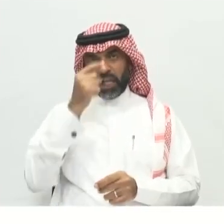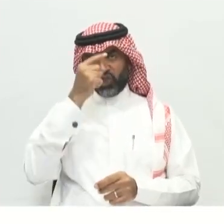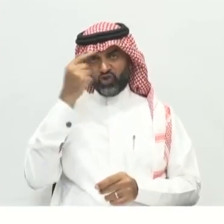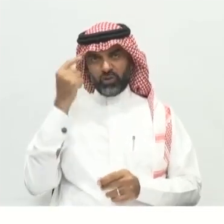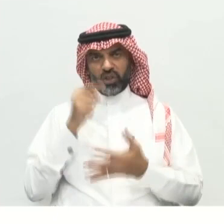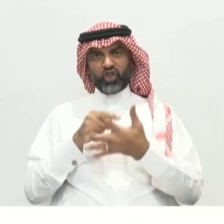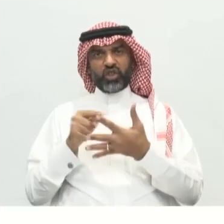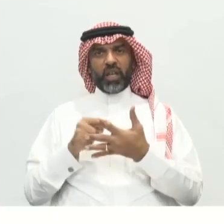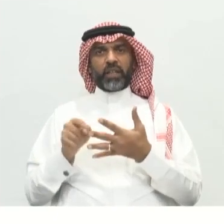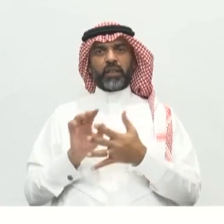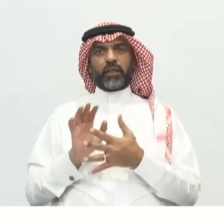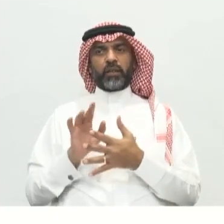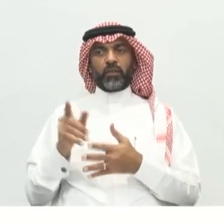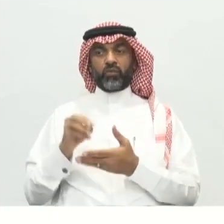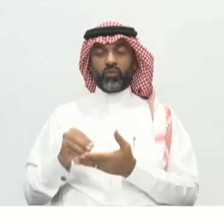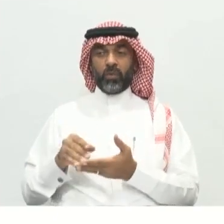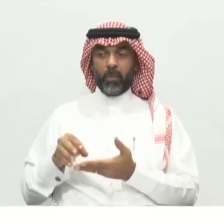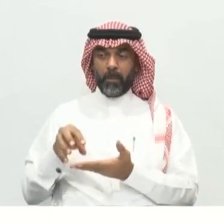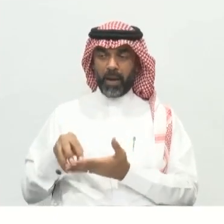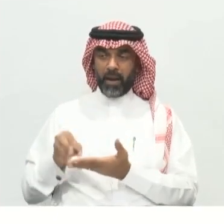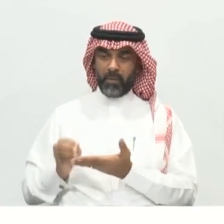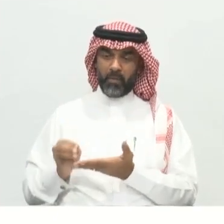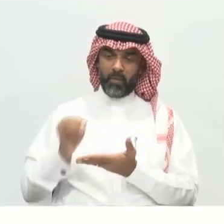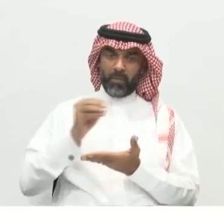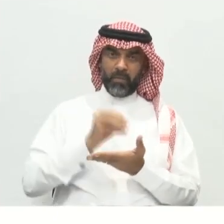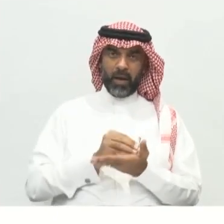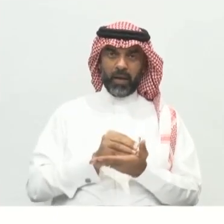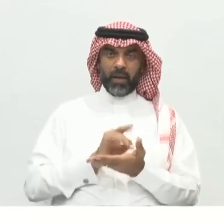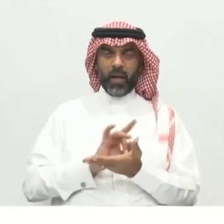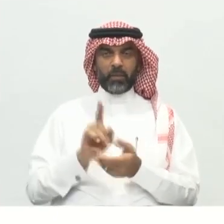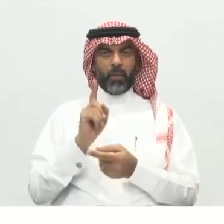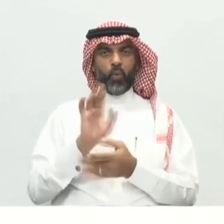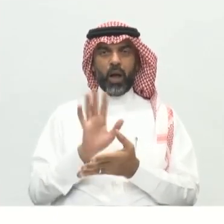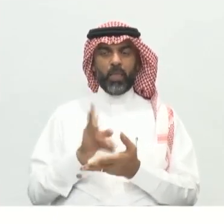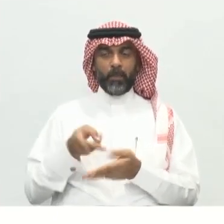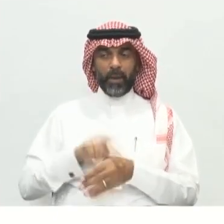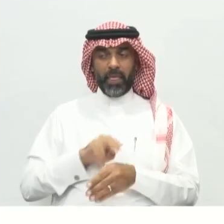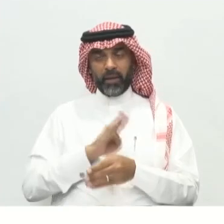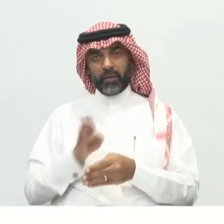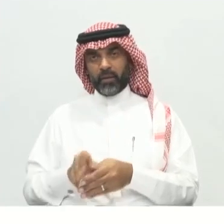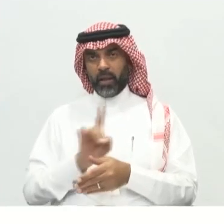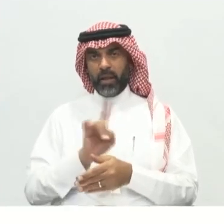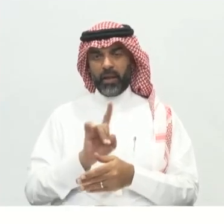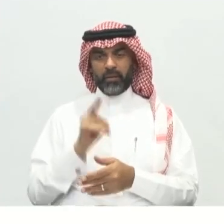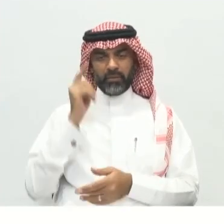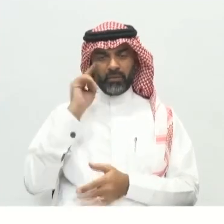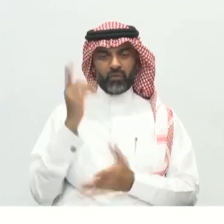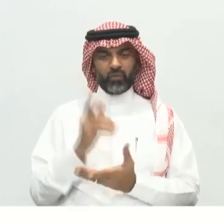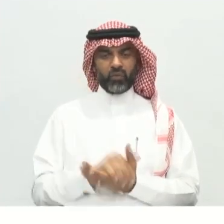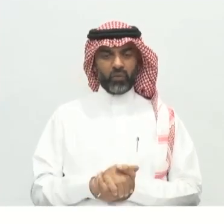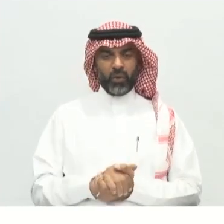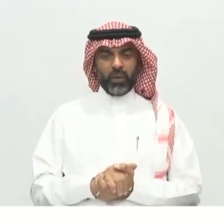المغادره مره واحده من هذا الموقع وسيتم الوصول مره واحده الى هذا الموقع نتذكر معا ماذا نضع هنا في